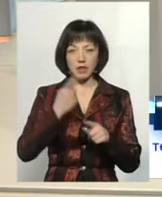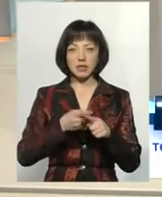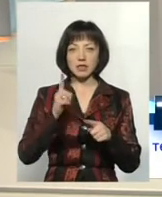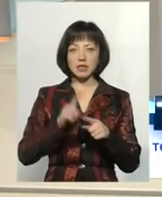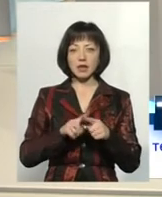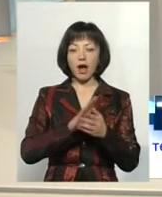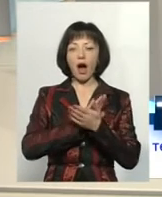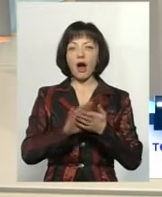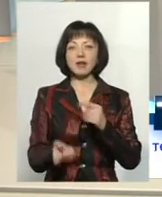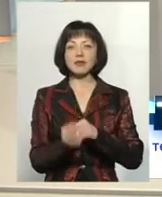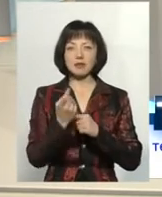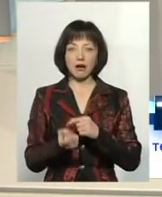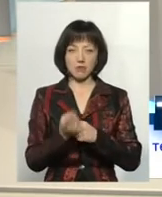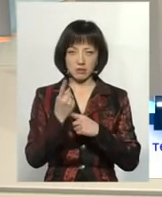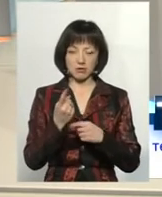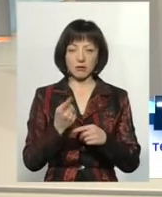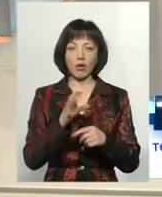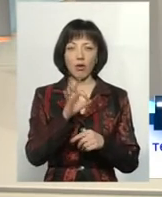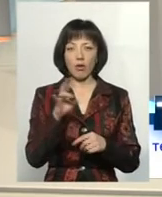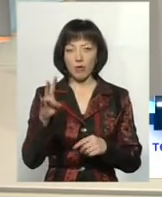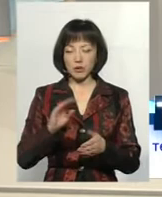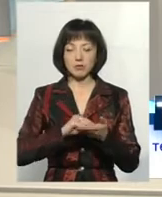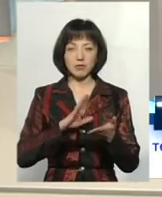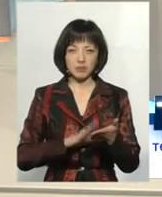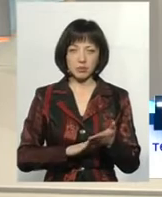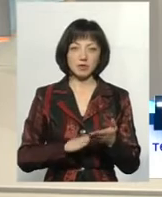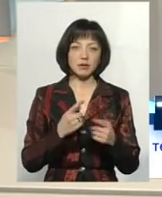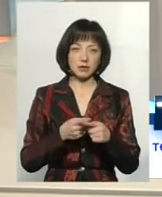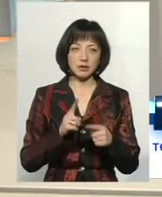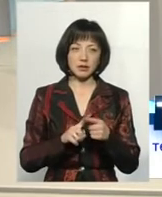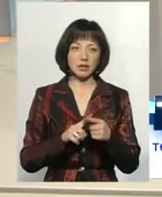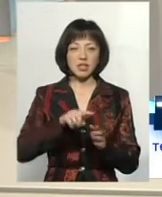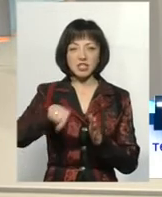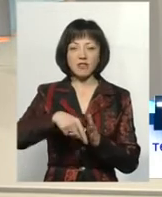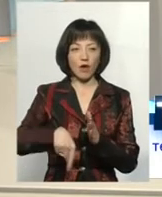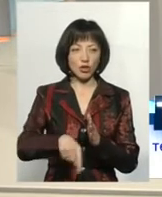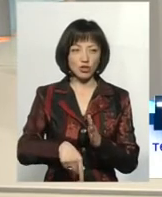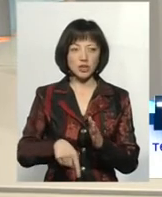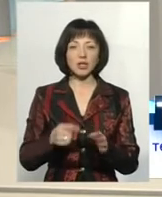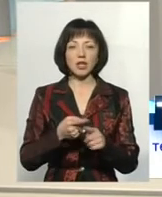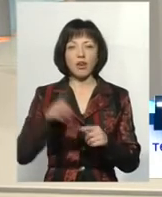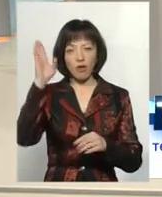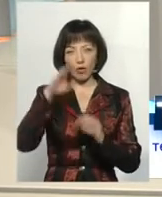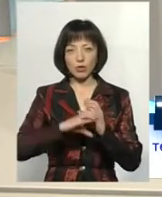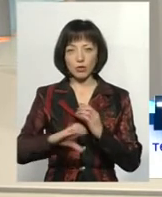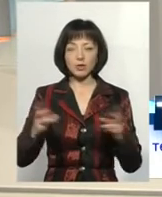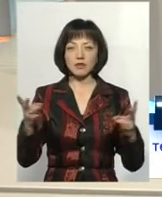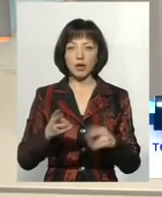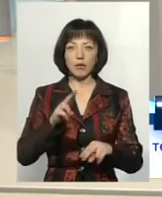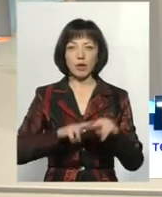артезіанських скважин, ну, і це ООН, безпечна вода – це вода з артезіанських скважин і з водогонів. Треба